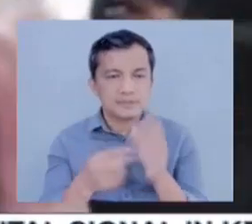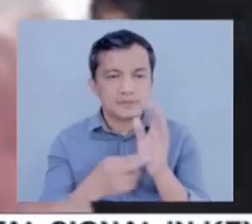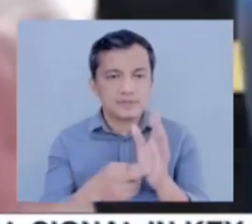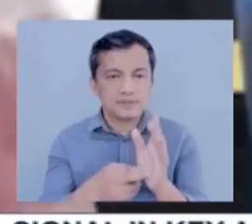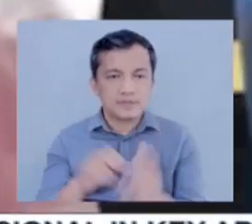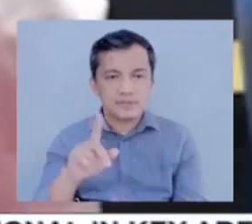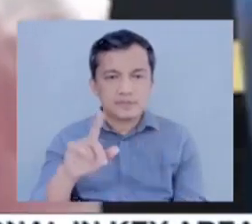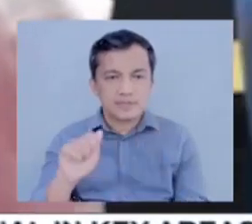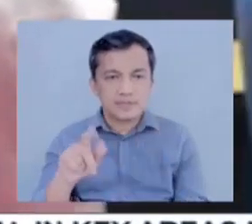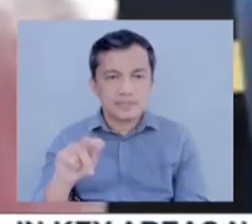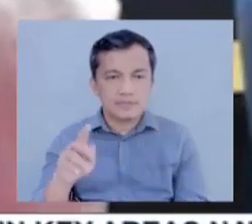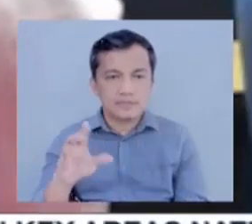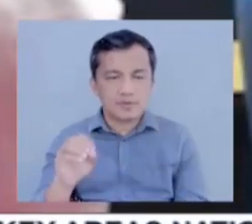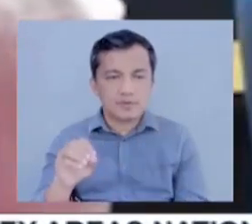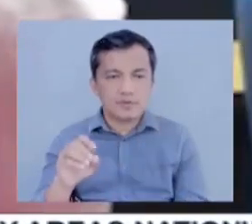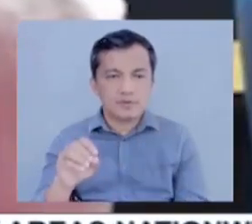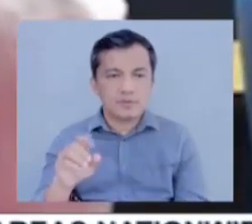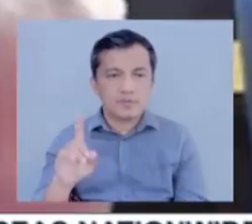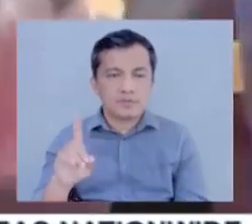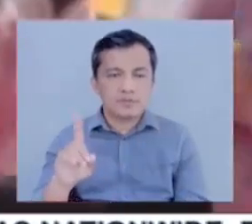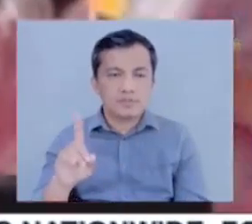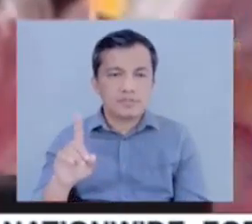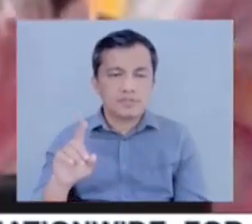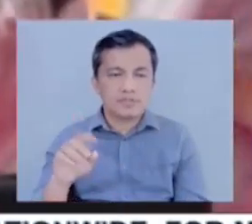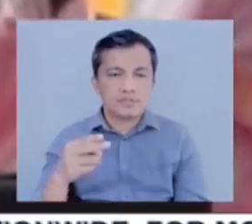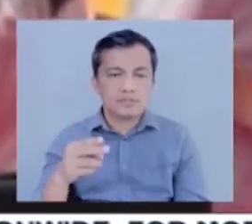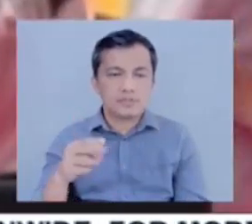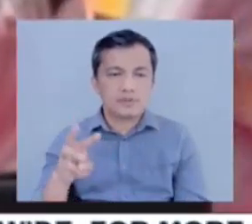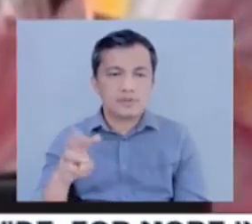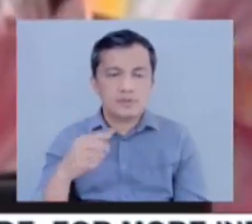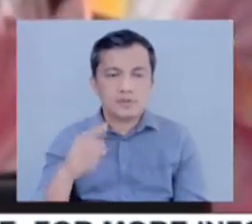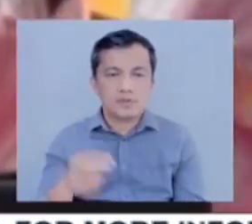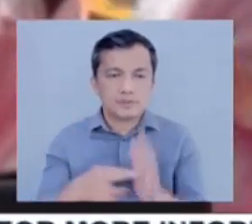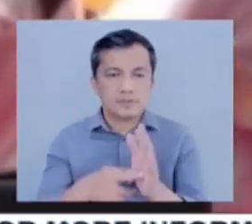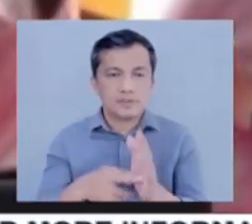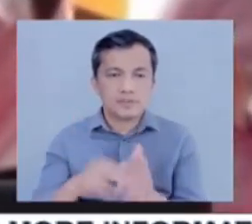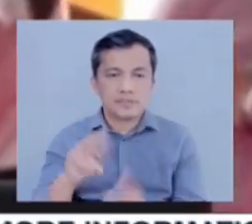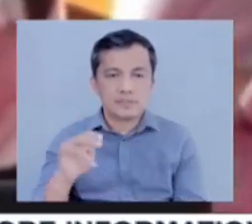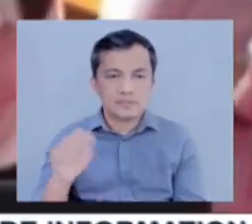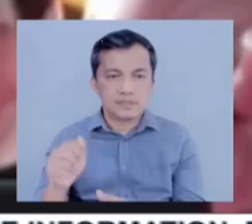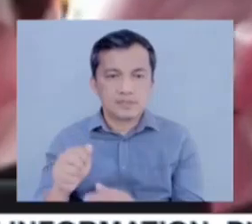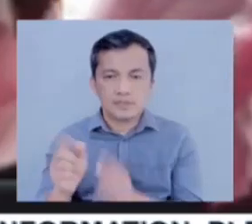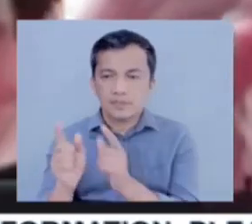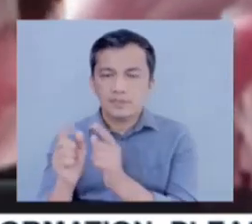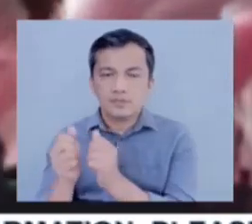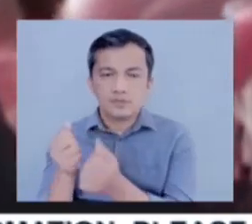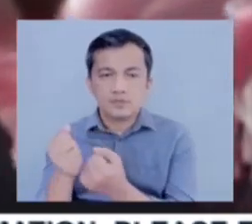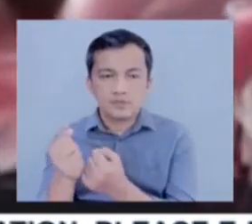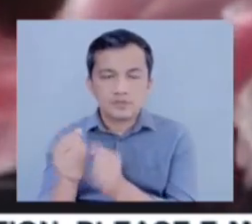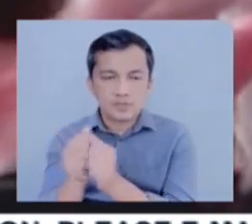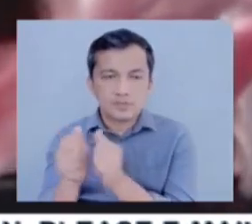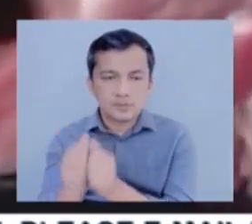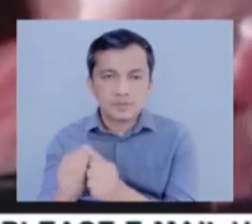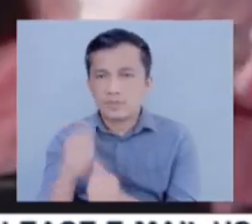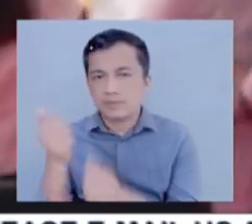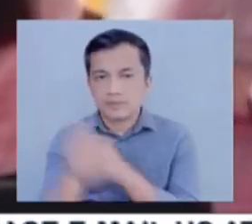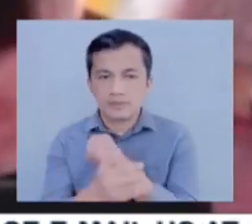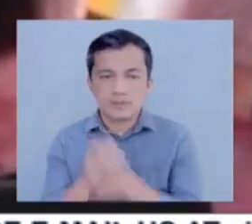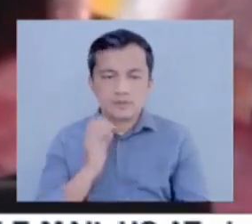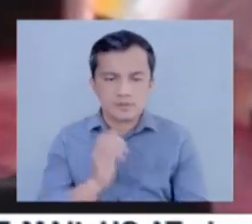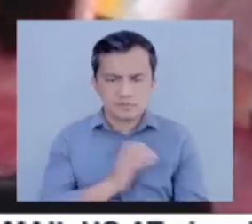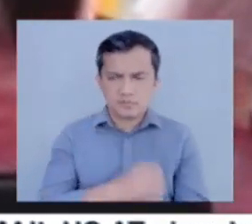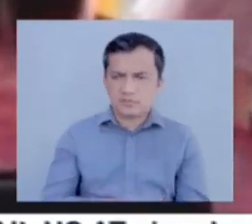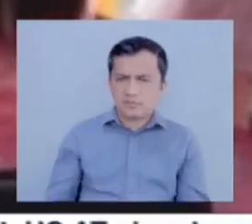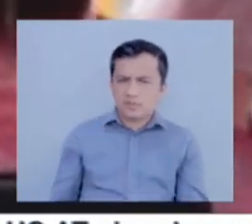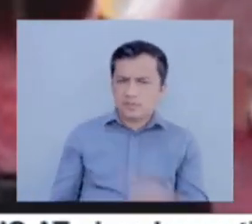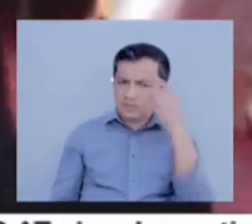BHW Party List Representative Angelica Natasha Co at dinadamayan pa sila ng iba pang kongresista. Akala ng ilan, tears of